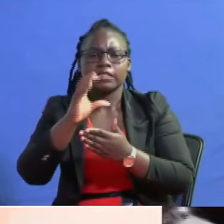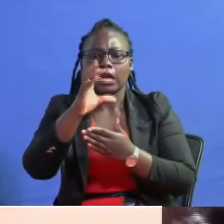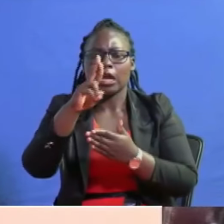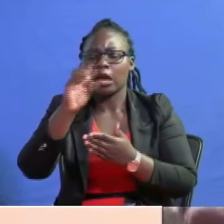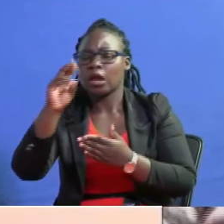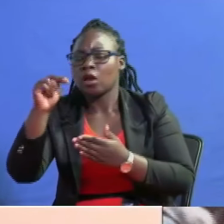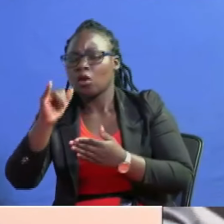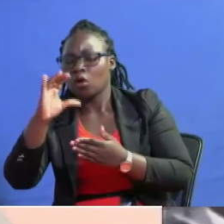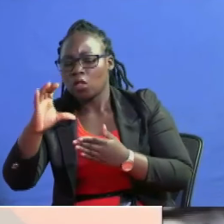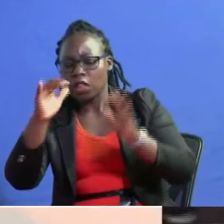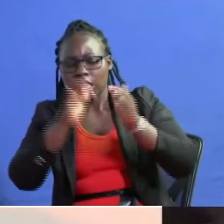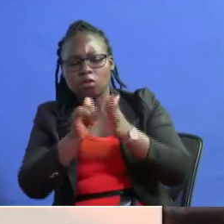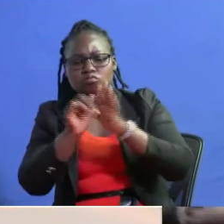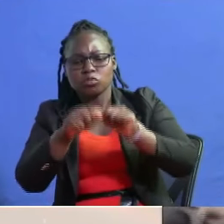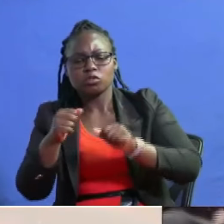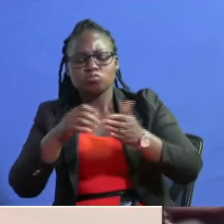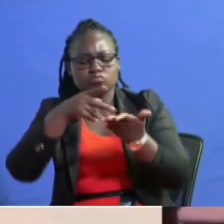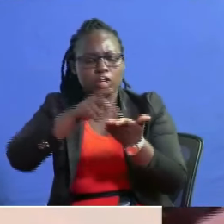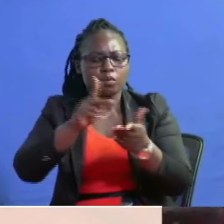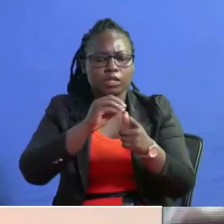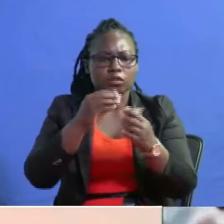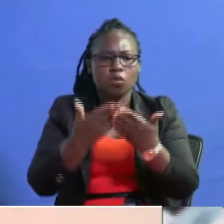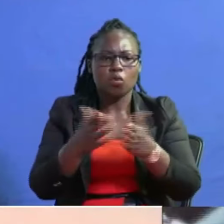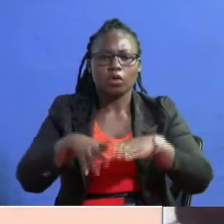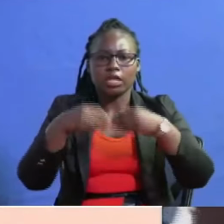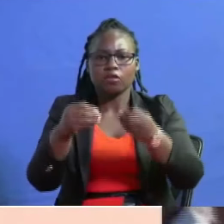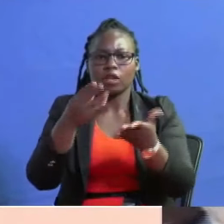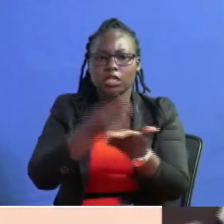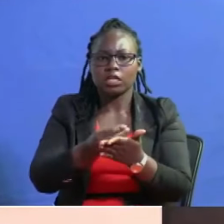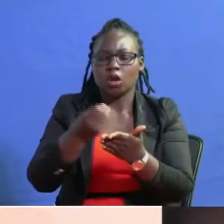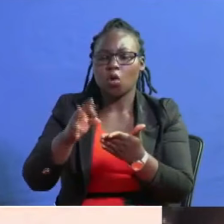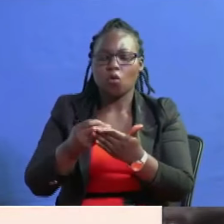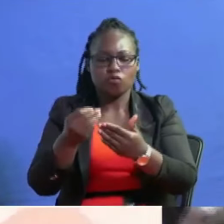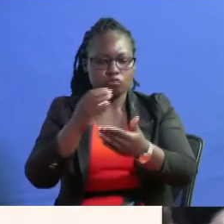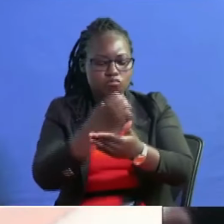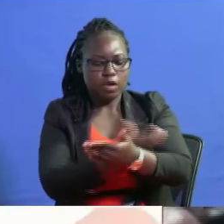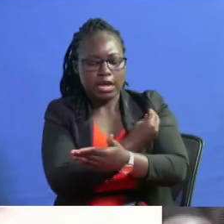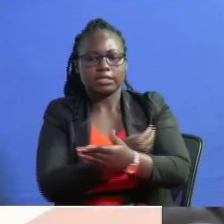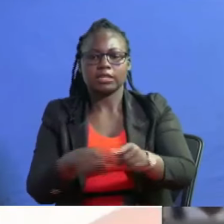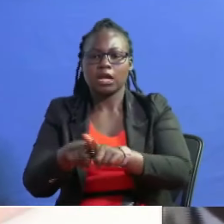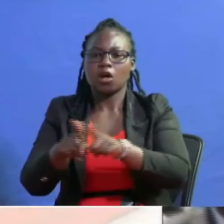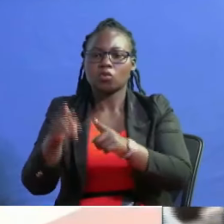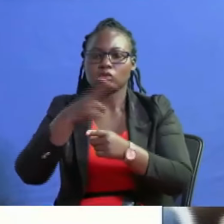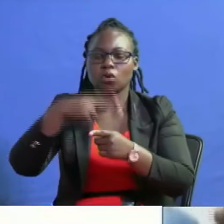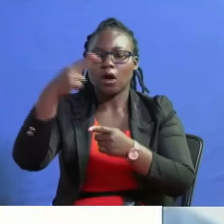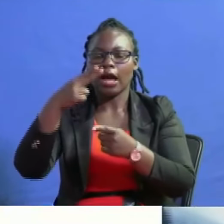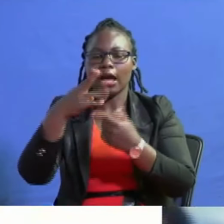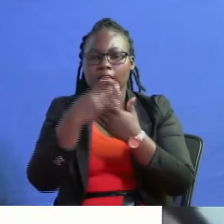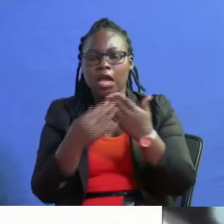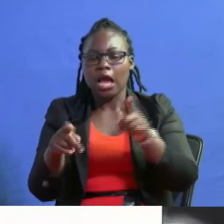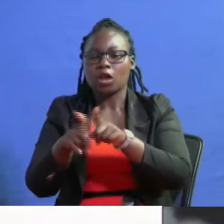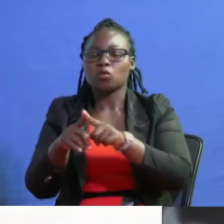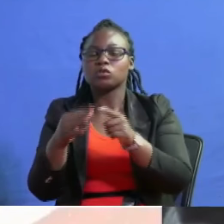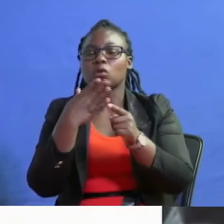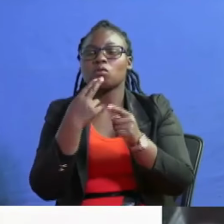fund ambayo italipisha ama italipa gharama ya kansa, gharama ya hypertension, gharama ya